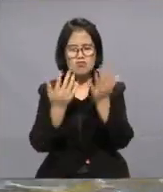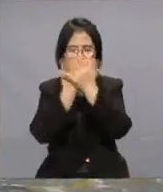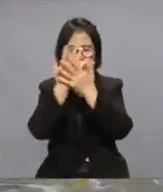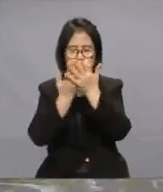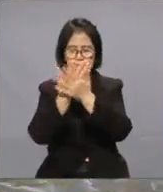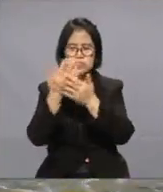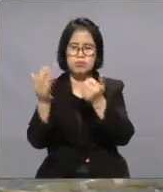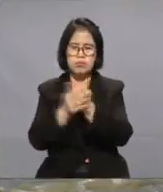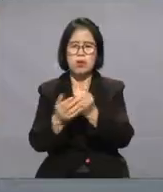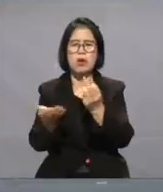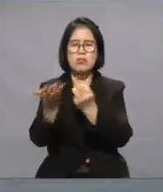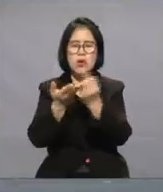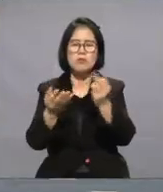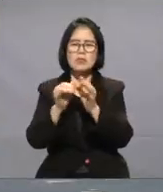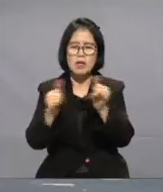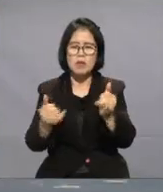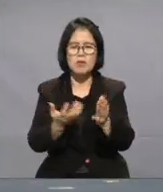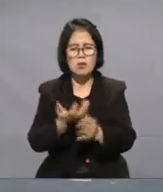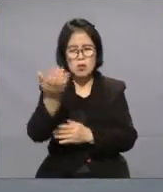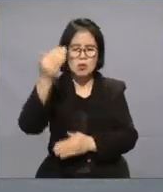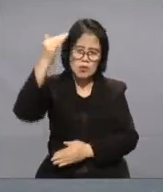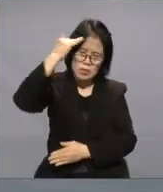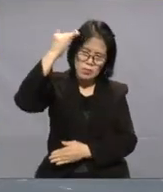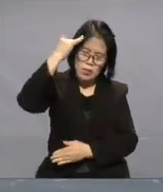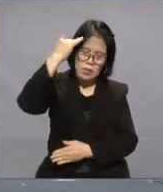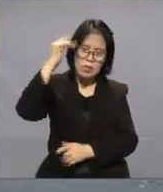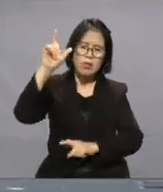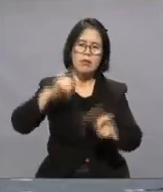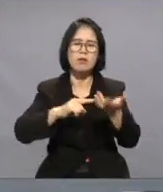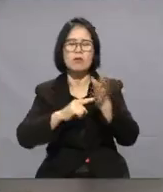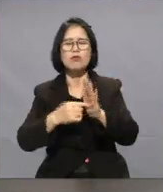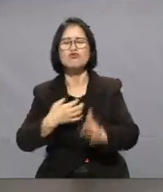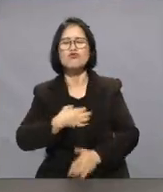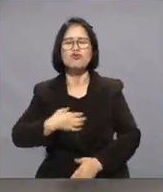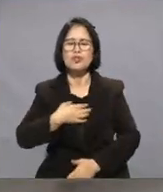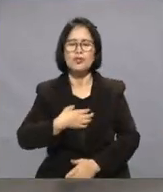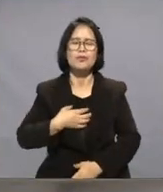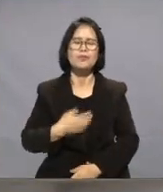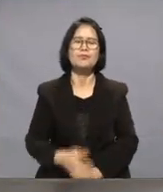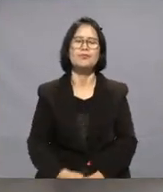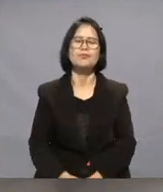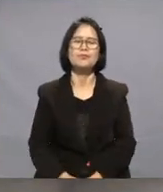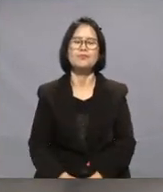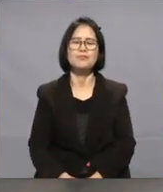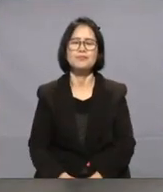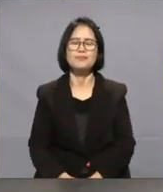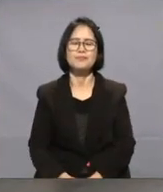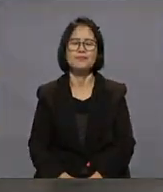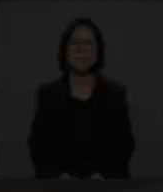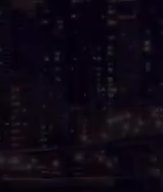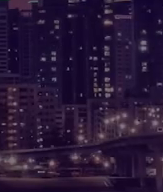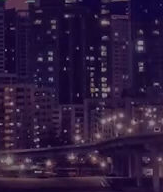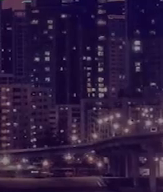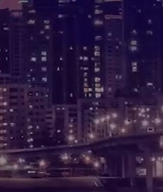불투명해지면서 섬주민들의 이동권 침해 현실화가 우려되고 있습니다. OBS 뉴스 유은총입니다.